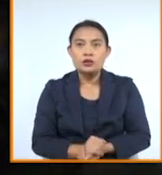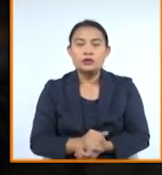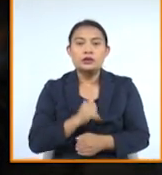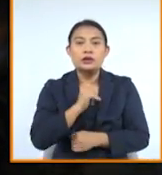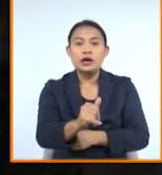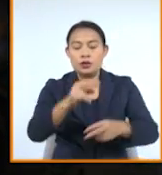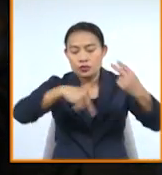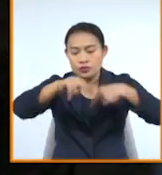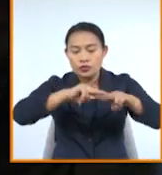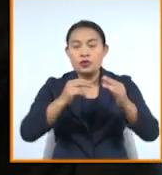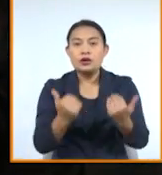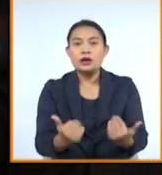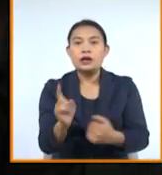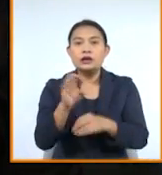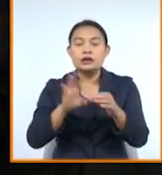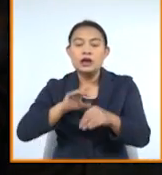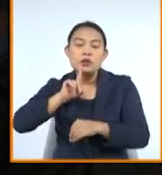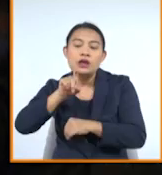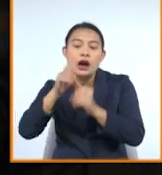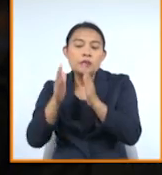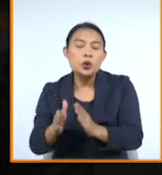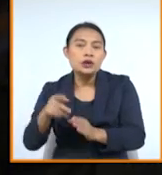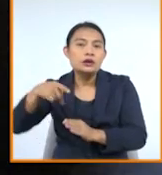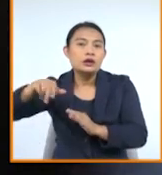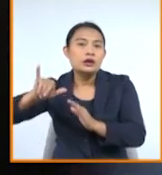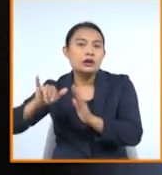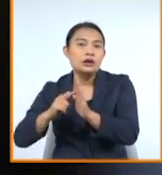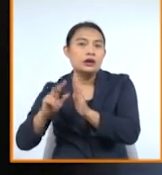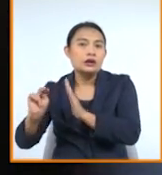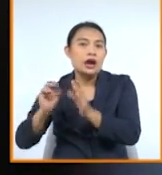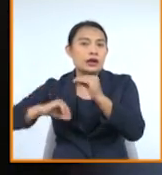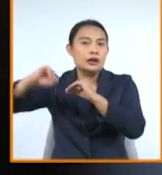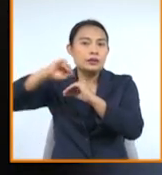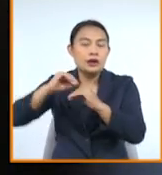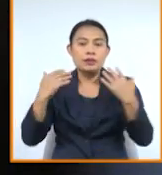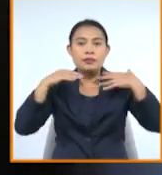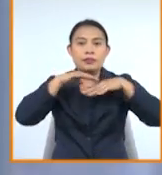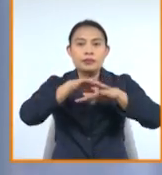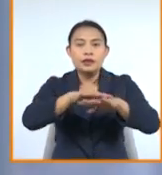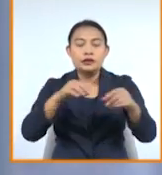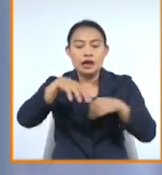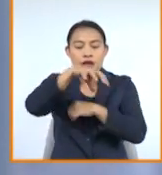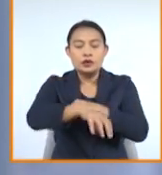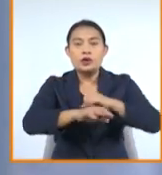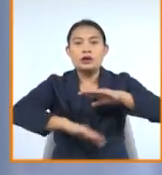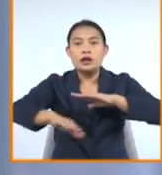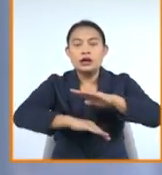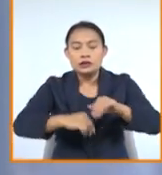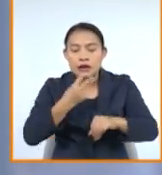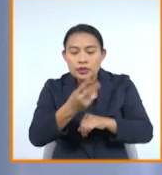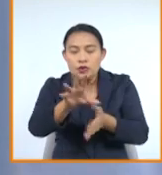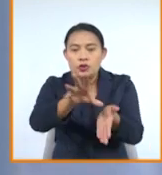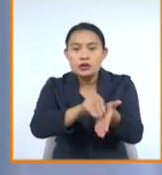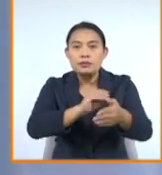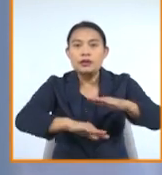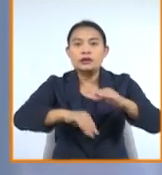ในครั้งนี้เนื่องจากมีการสอบพยานเพิ่มเติมจึงประสานเจ้าหน้าที่กองพิสูจน์หลักฐานเข้าตรวจสอบเพื่อหาหลักฐานเพิ่มเติม